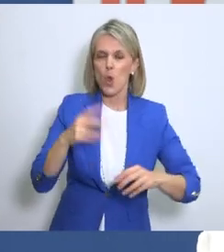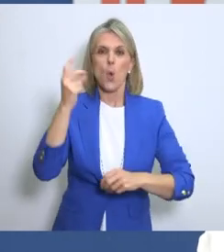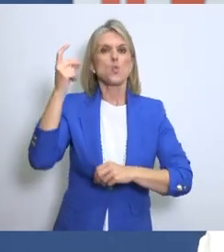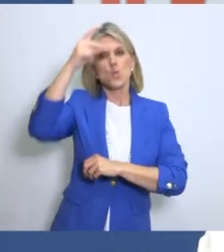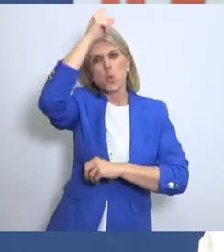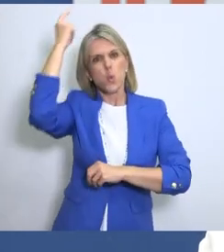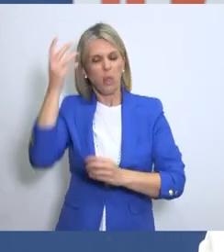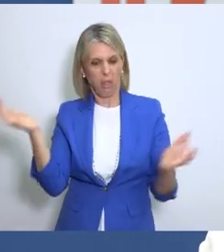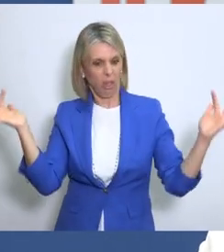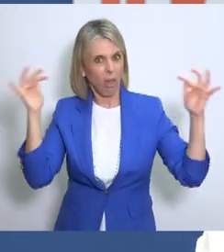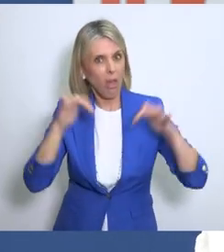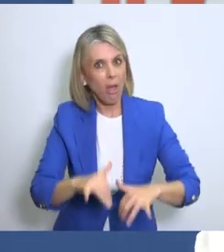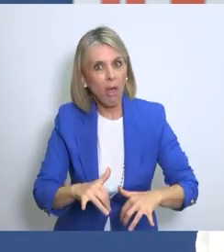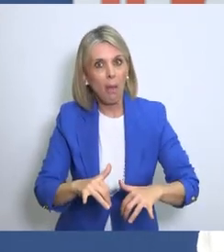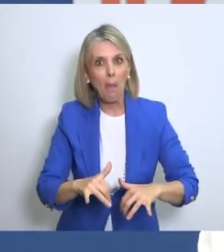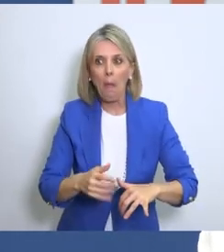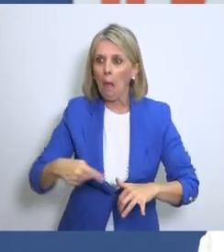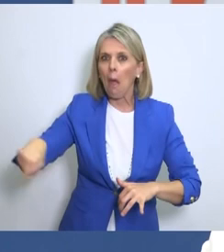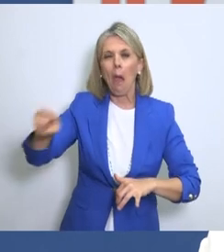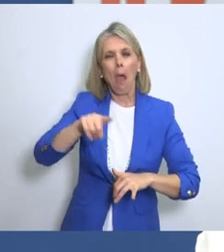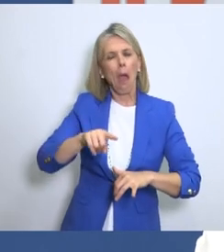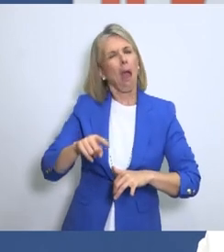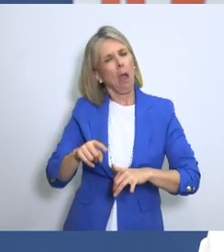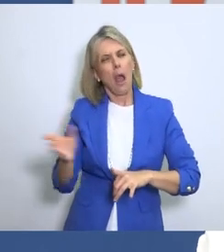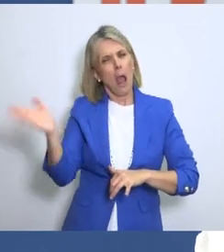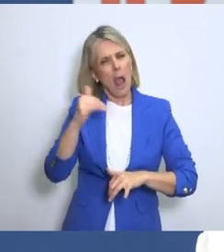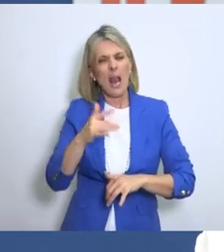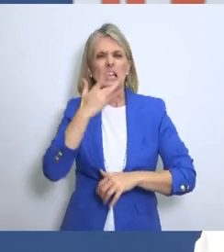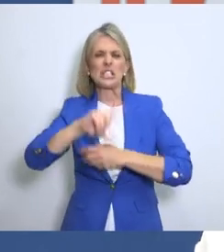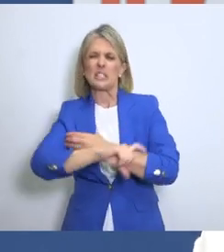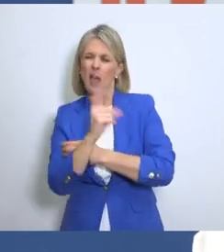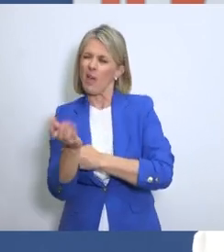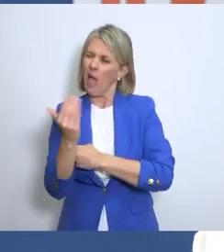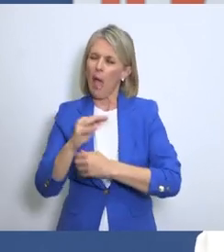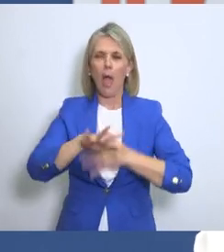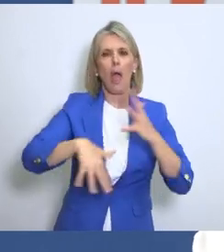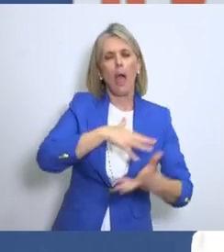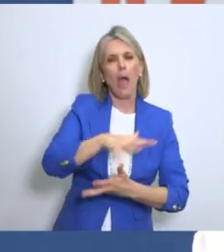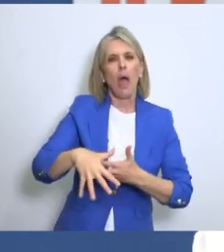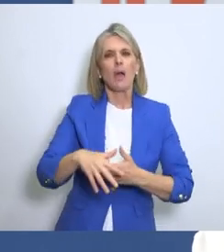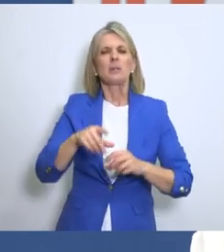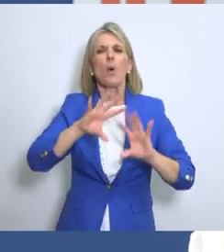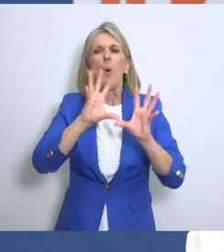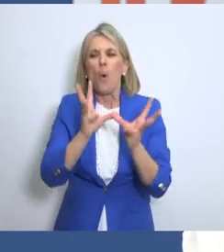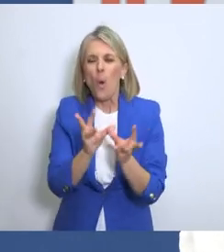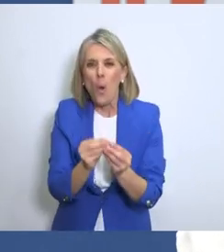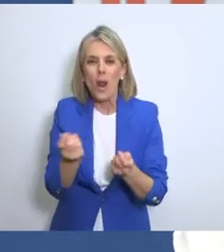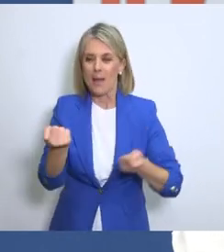τις πιο μαύρες σελίδες, κλείνουν και το μάτι σε ακροδεξιά, ρατσιστικά, αφηνιασμένα νεοφιλελεύθερα